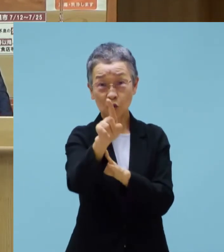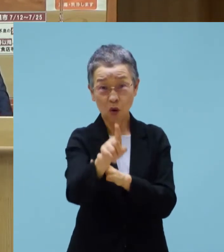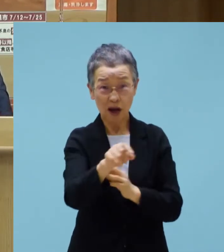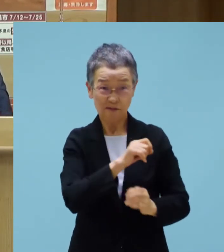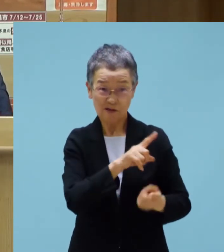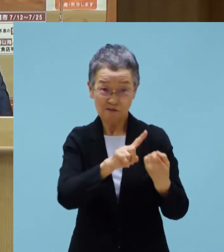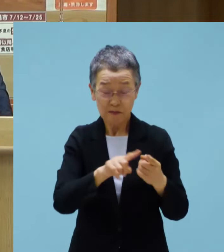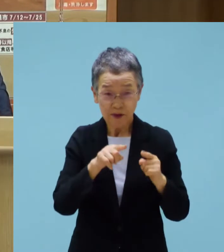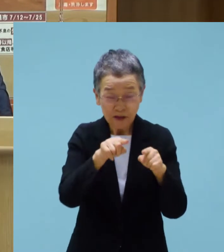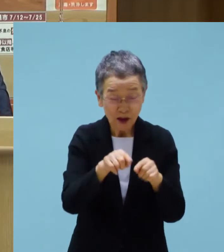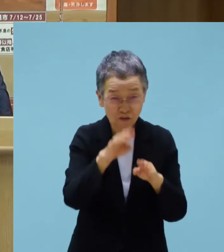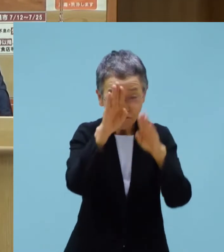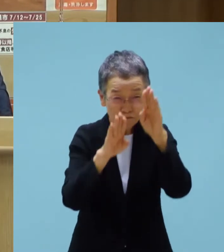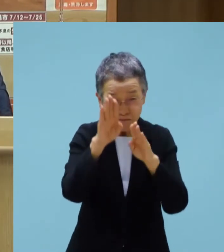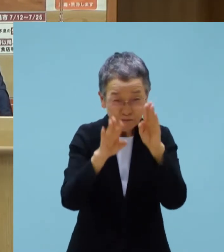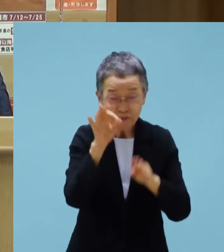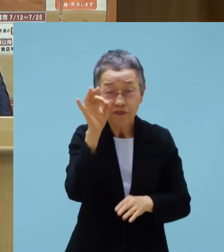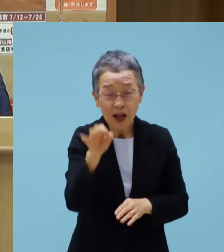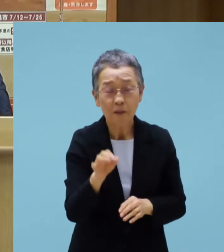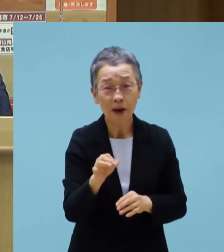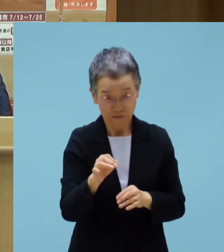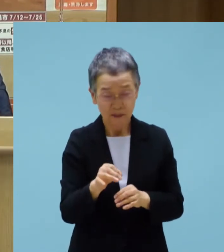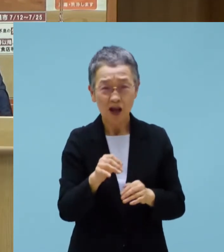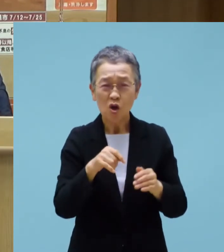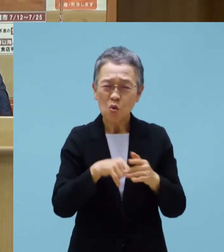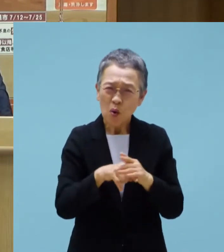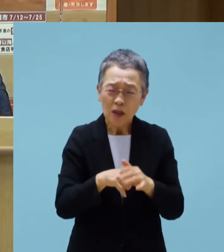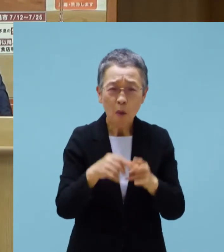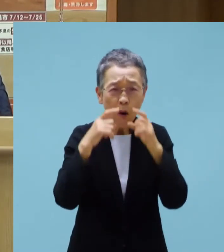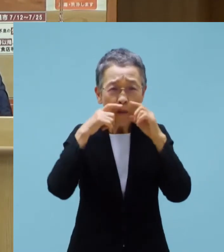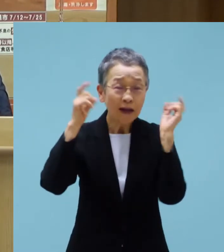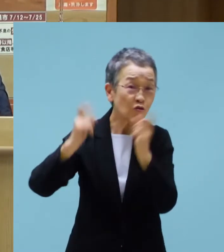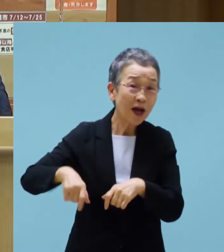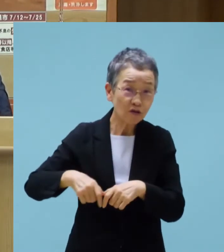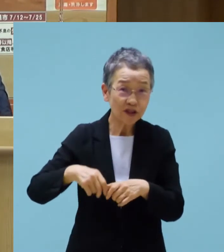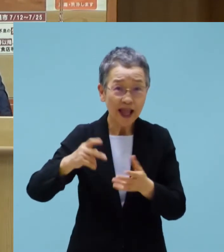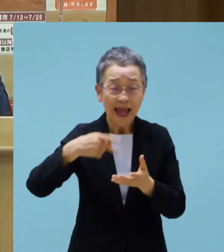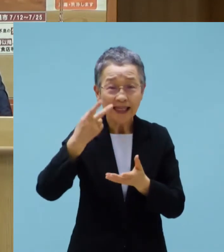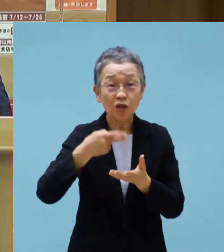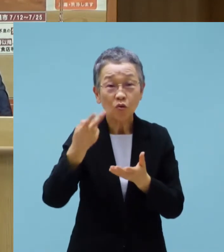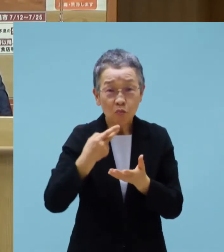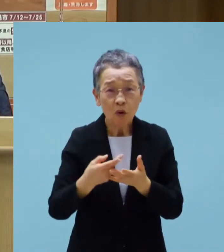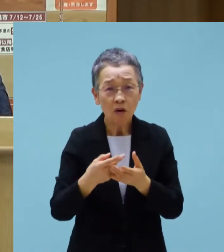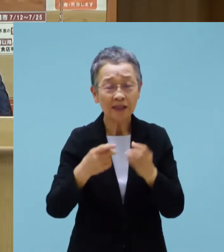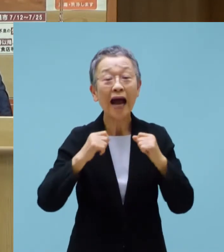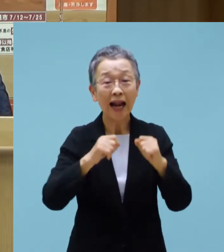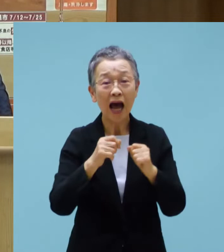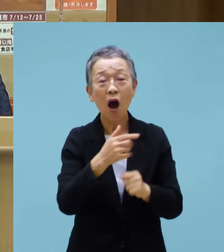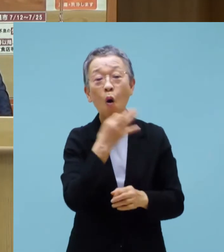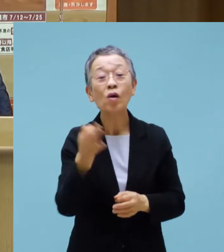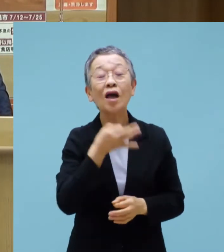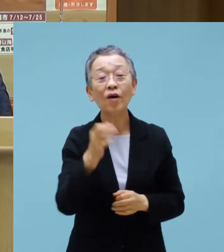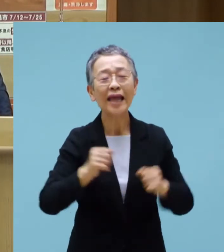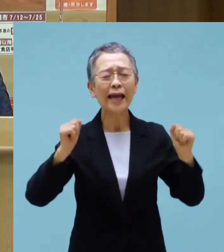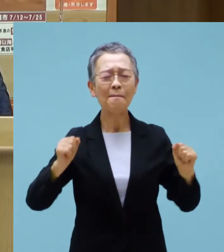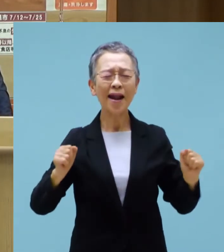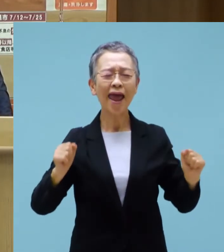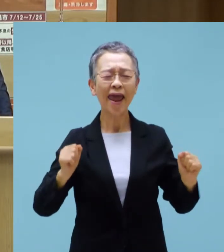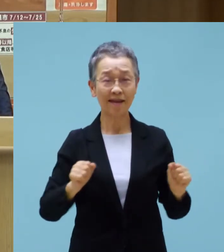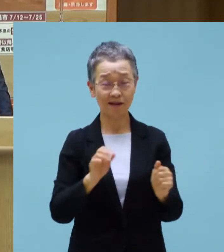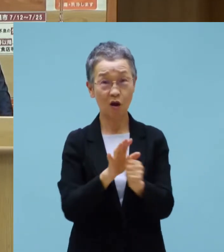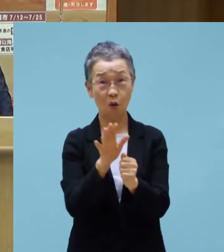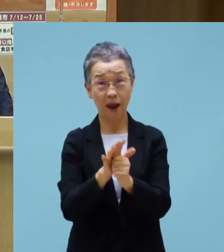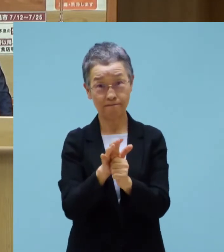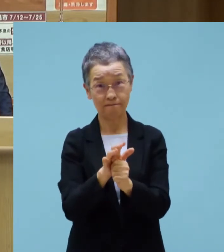ればですね、まあ、その中でやっぱりどうしてもマスクを外して飲食もしながらですね、大声で頑張れっていうことでやってしまいます